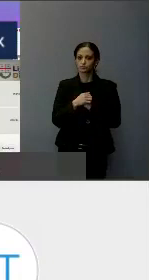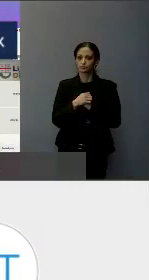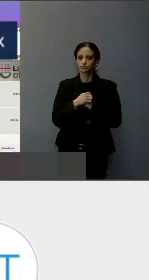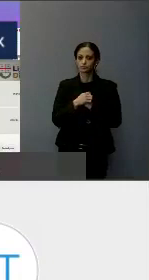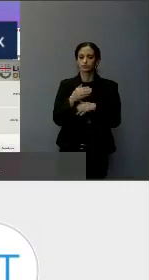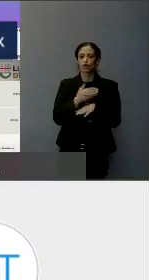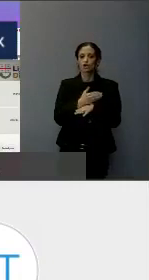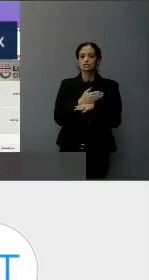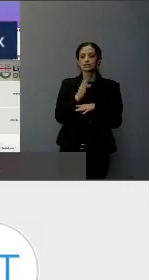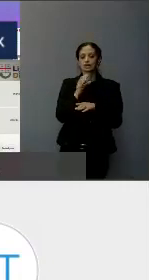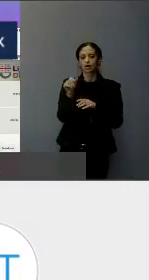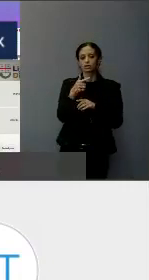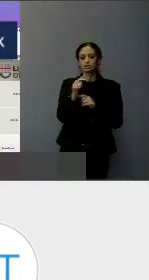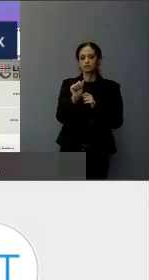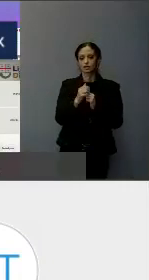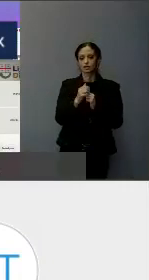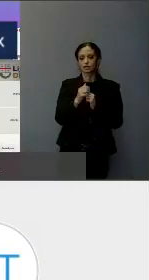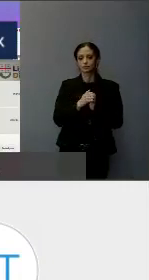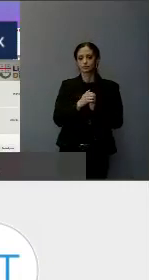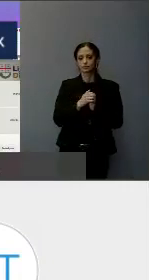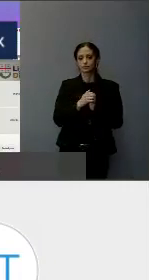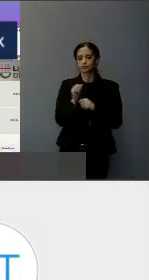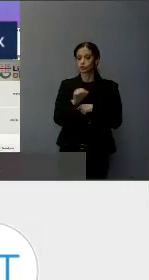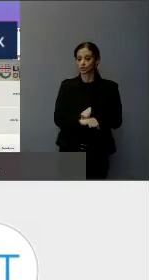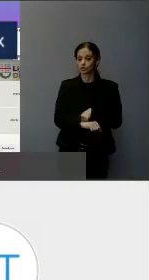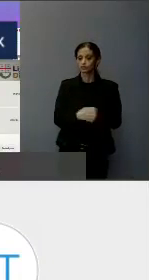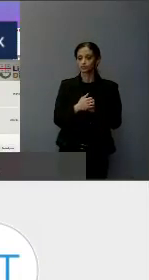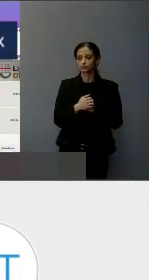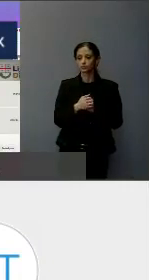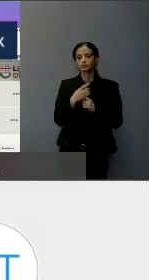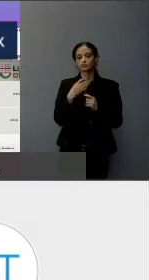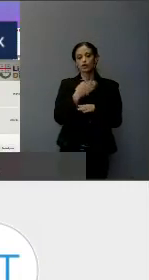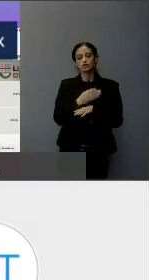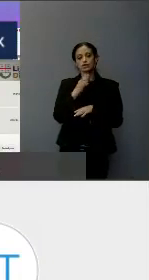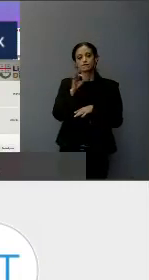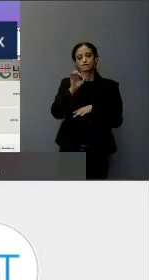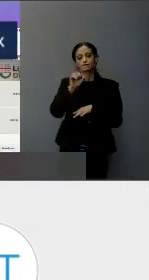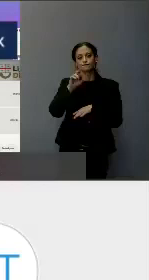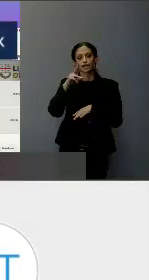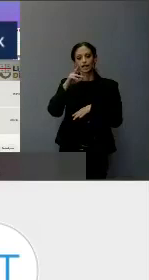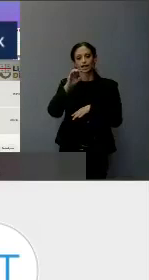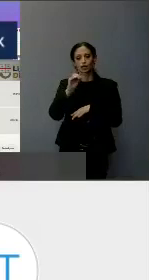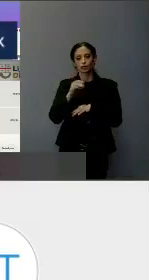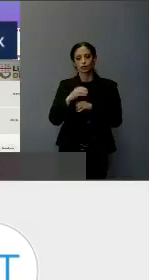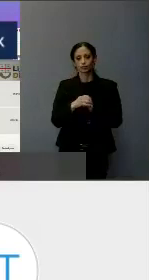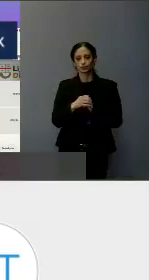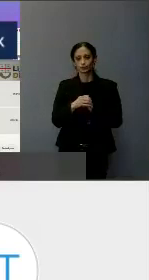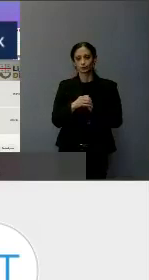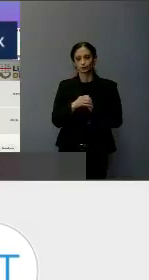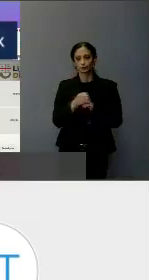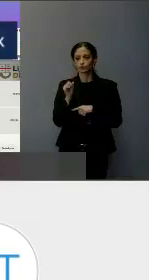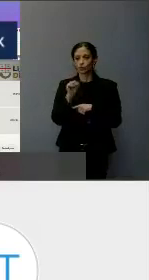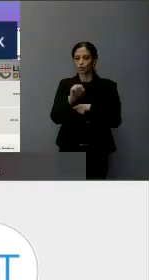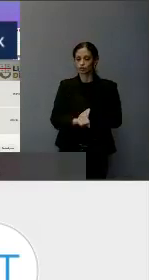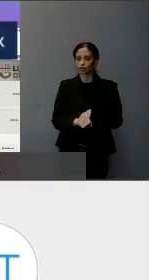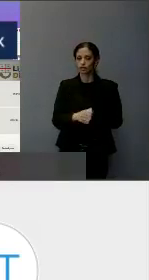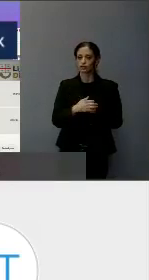consigliere costa magari consigliere ferrero contrario